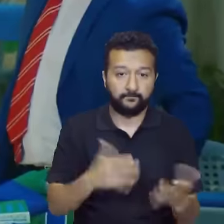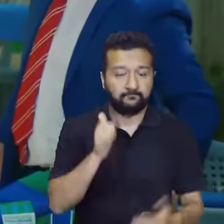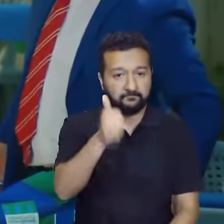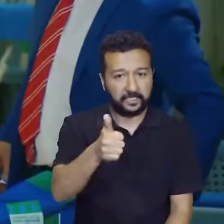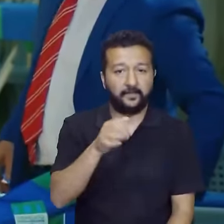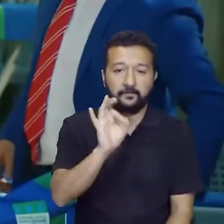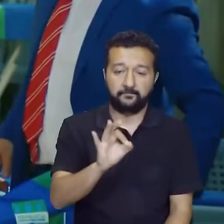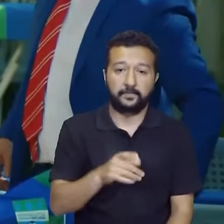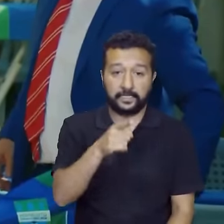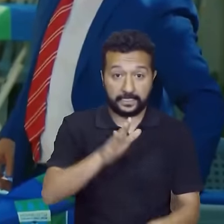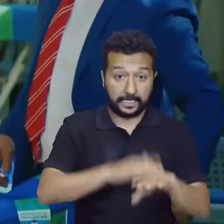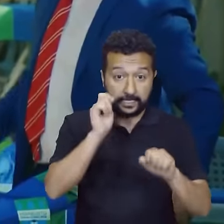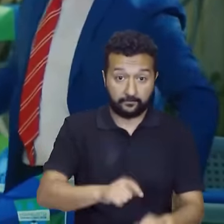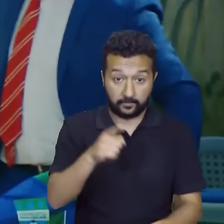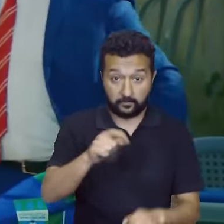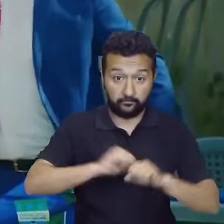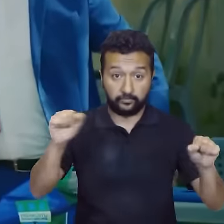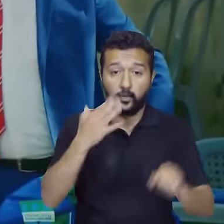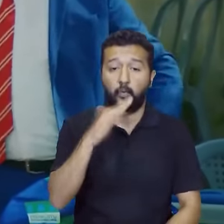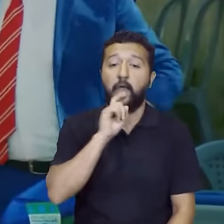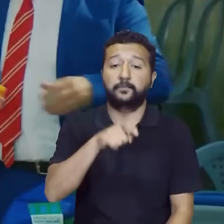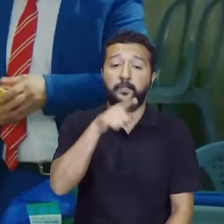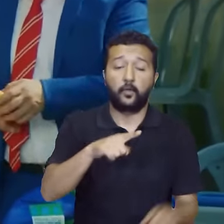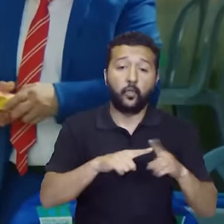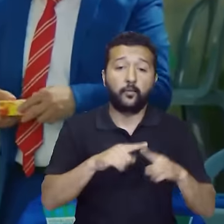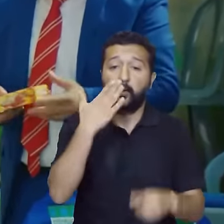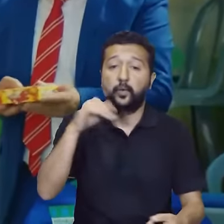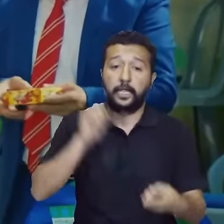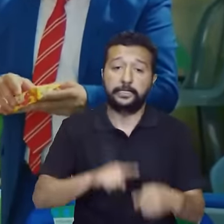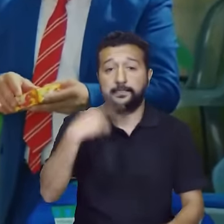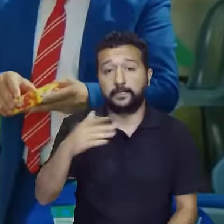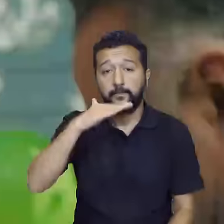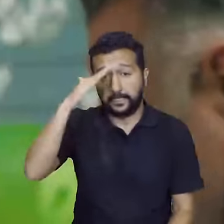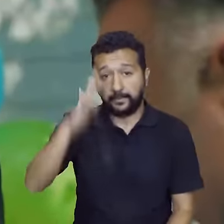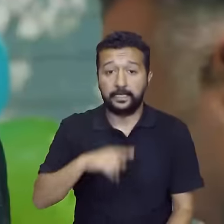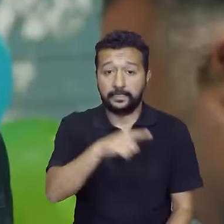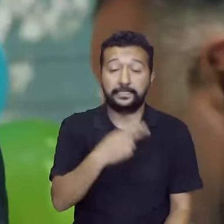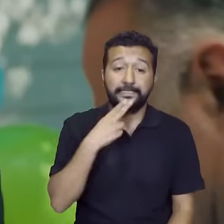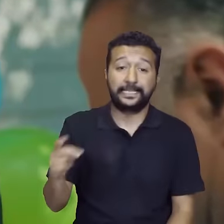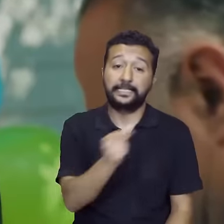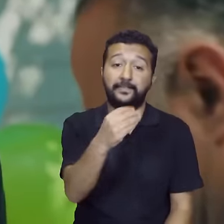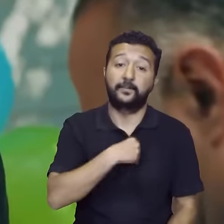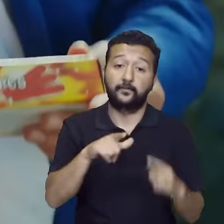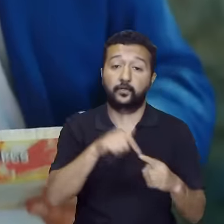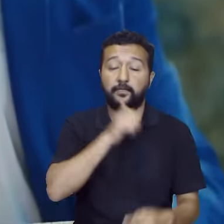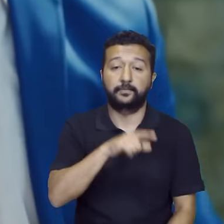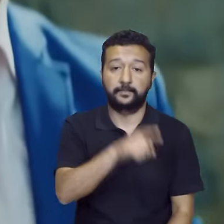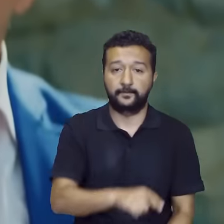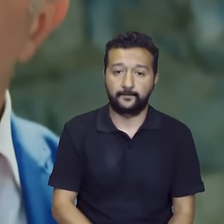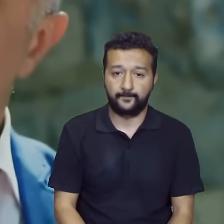Aslan yeğenim benim. Hallettin mi torpilleri? Yok amca ya. Torpil kalmamış, geçen bayramdan kalan kız kaçıranları vardı Feridun abi.